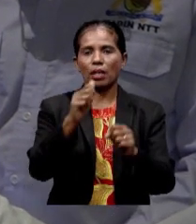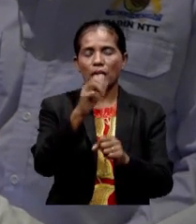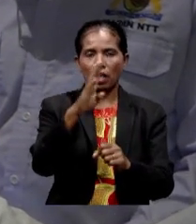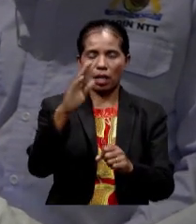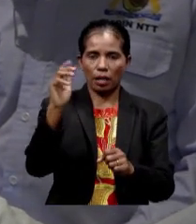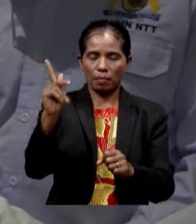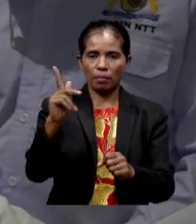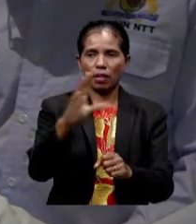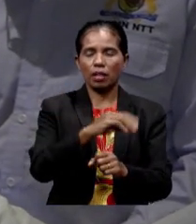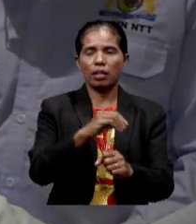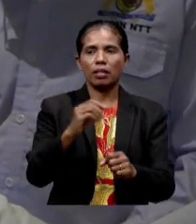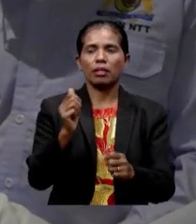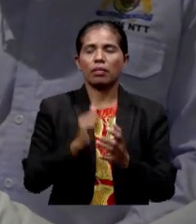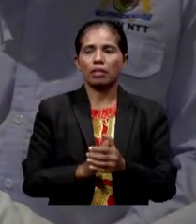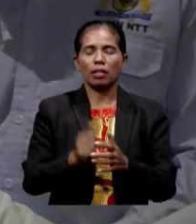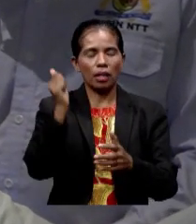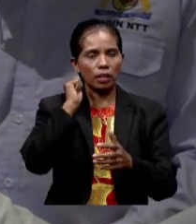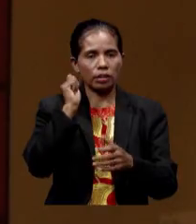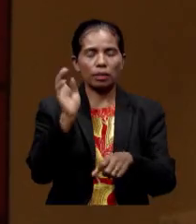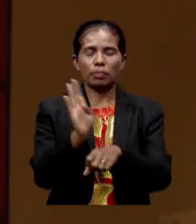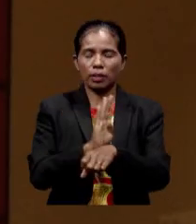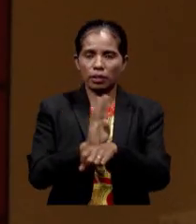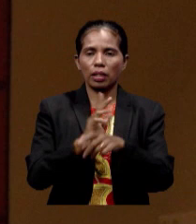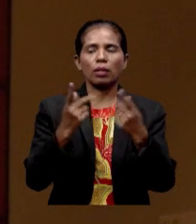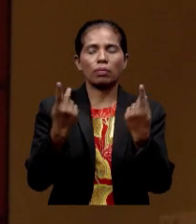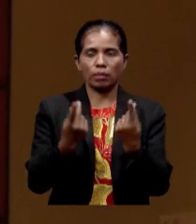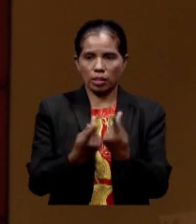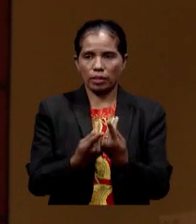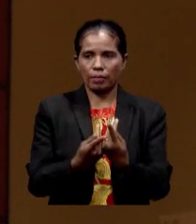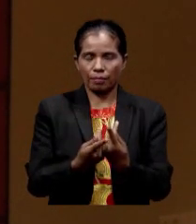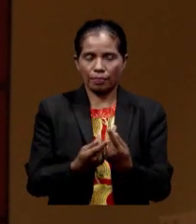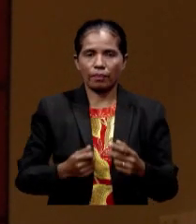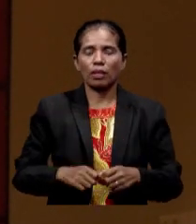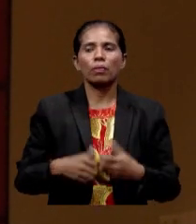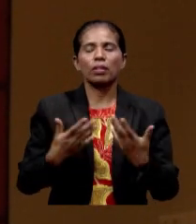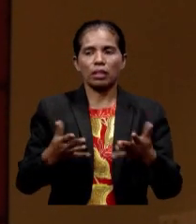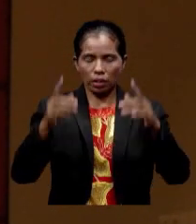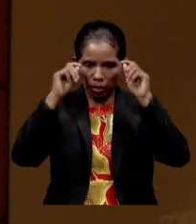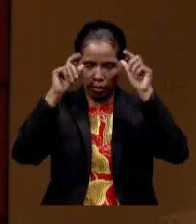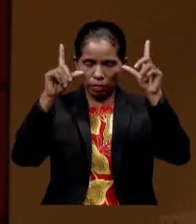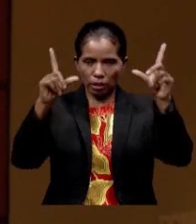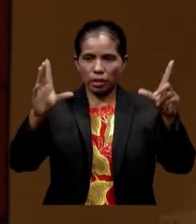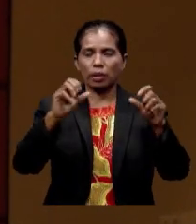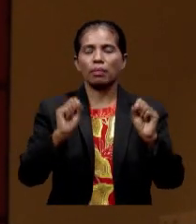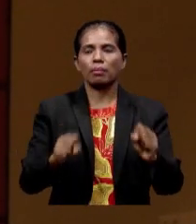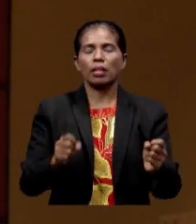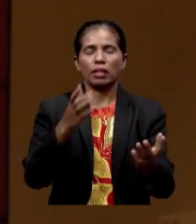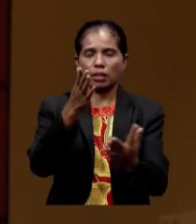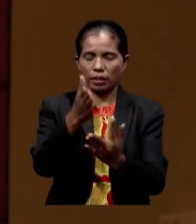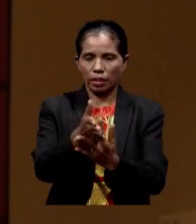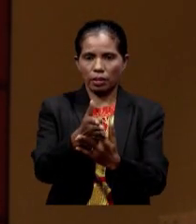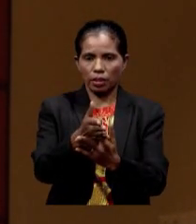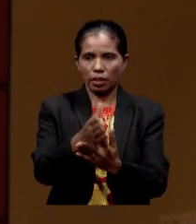ASEAN bisnis AD Venture di mana Timor Leste akan masuk di dalam